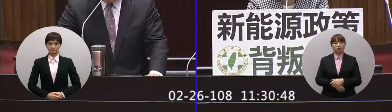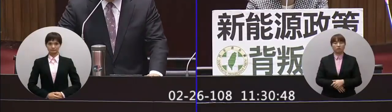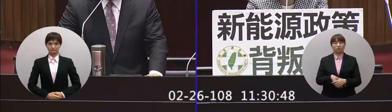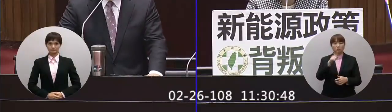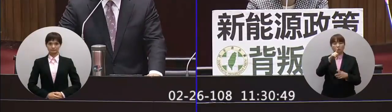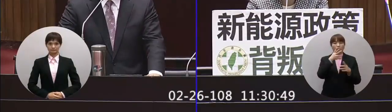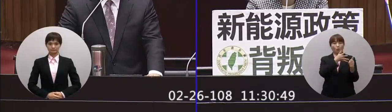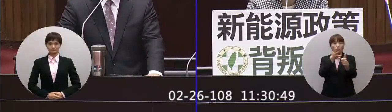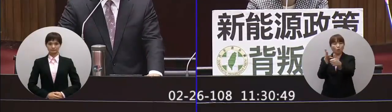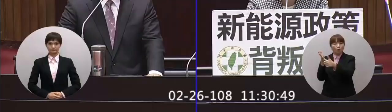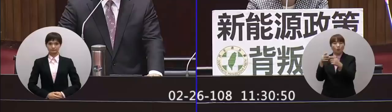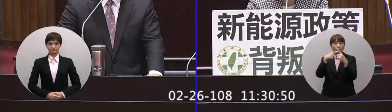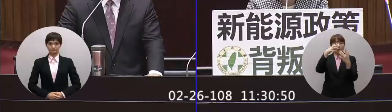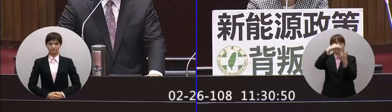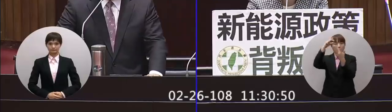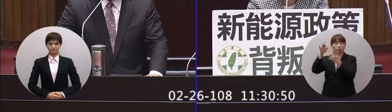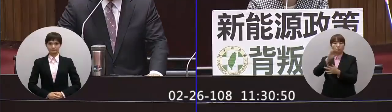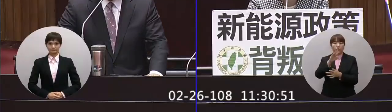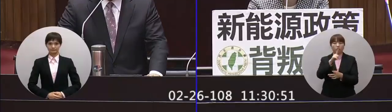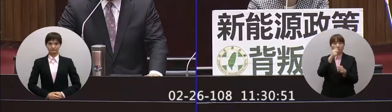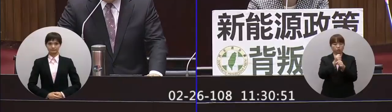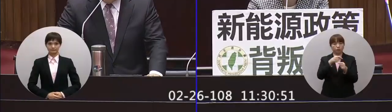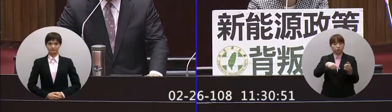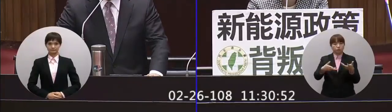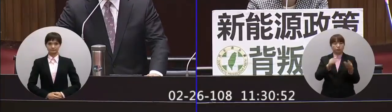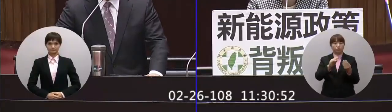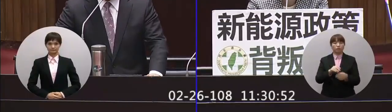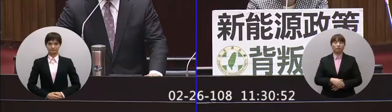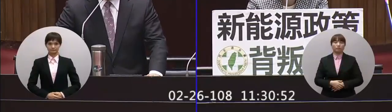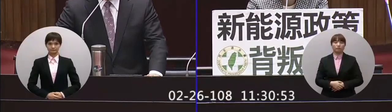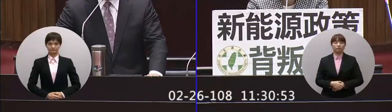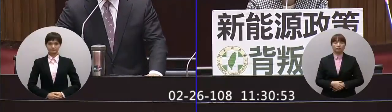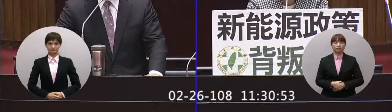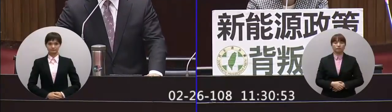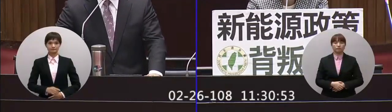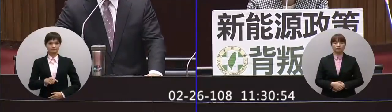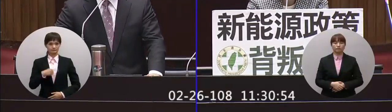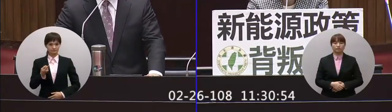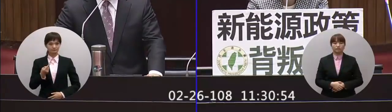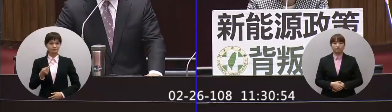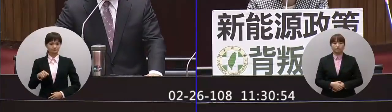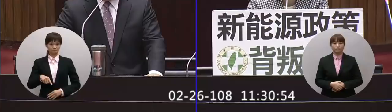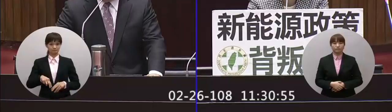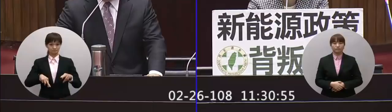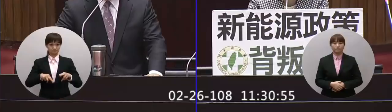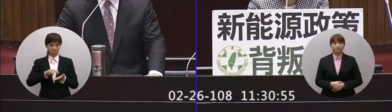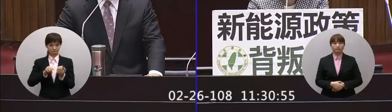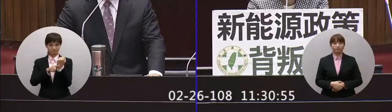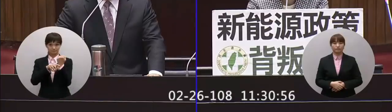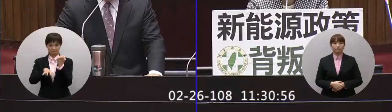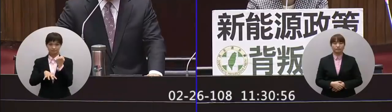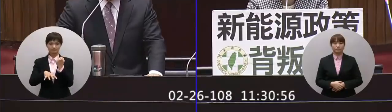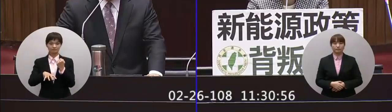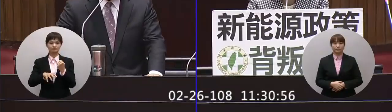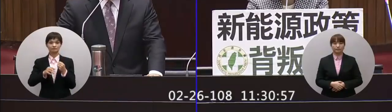你有去广征人才吗？请问你有做这个动作吗？ 进一步，依贵院通过的中选会组